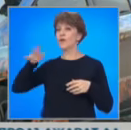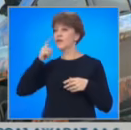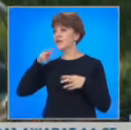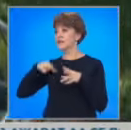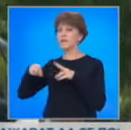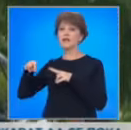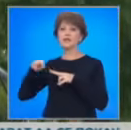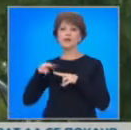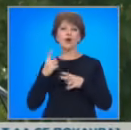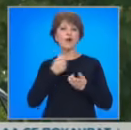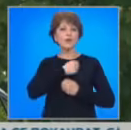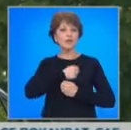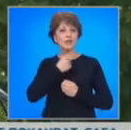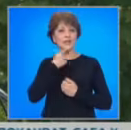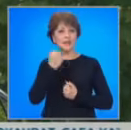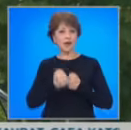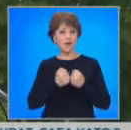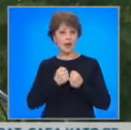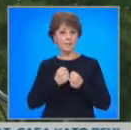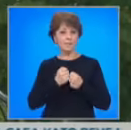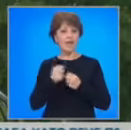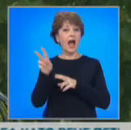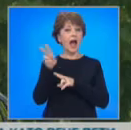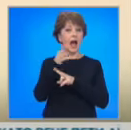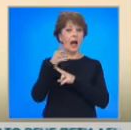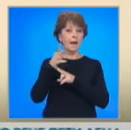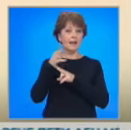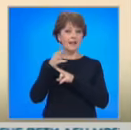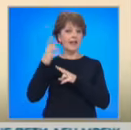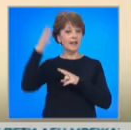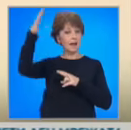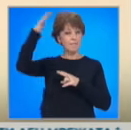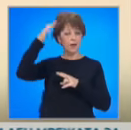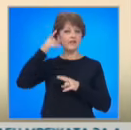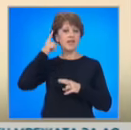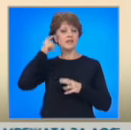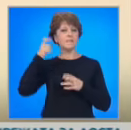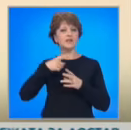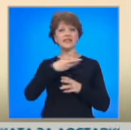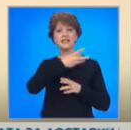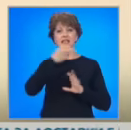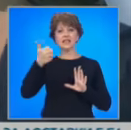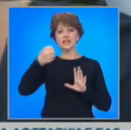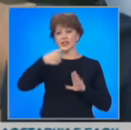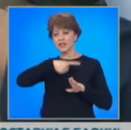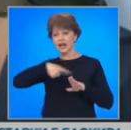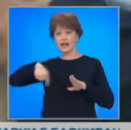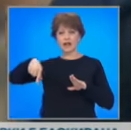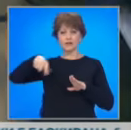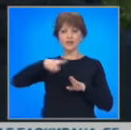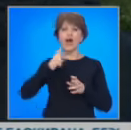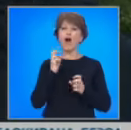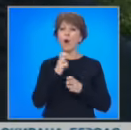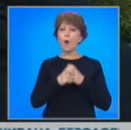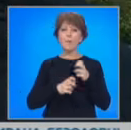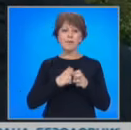коли. Камерата, монтирана на покрива, запечатва 360 градусови изображения. Обработката им отнема месеци преди